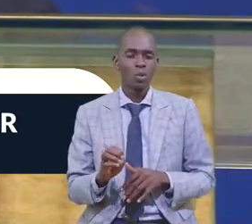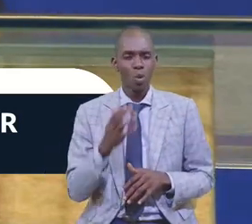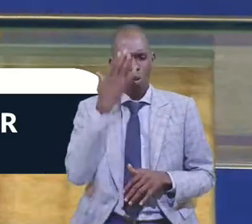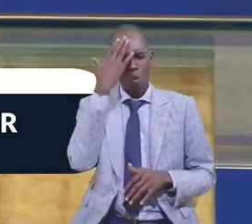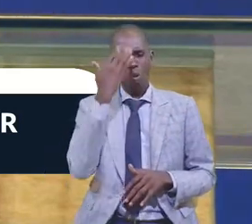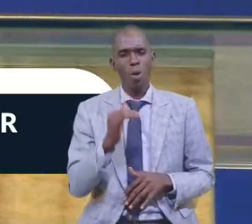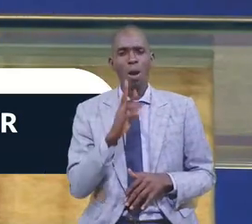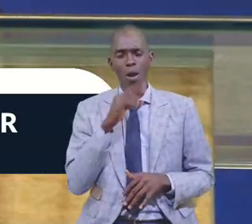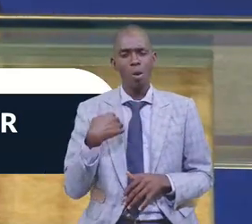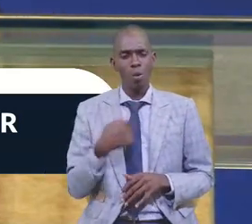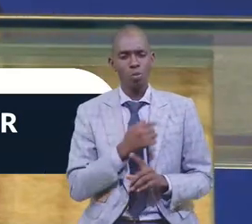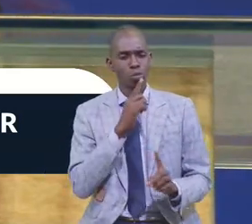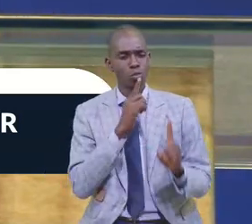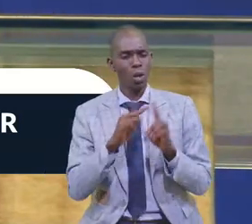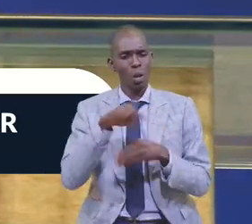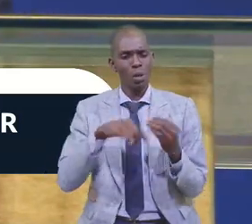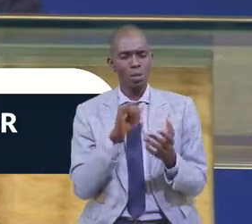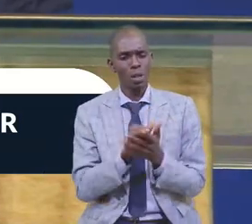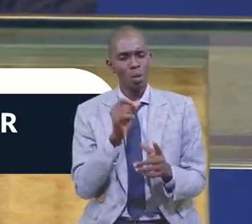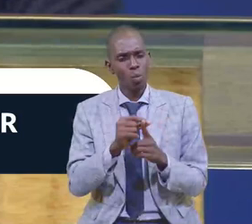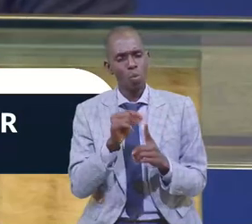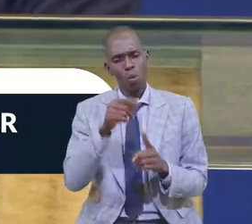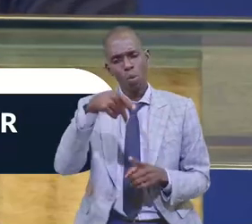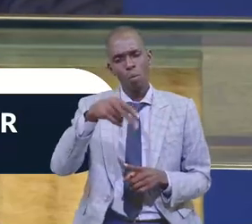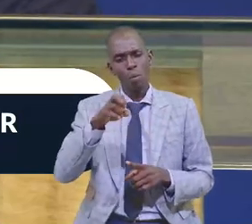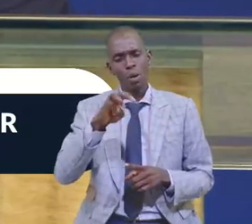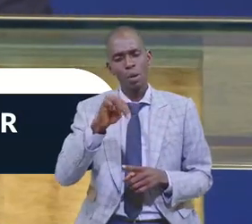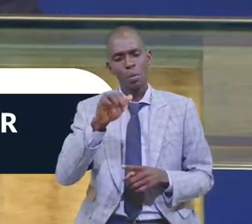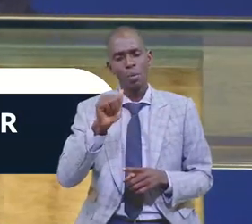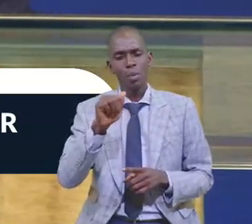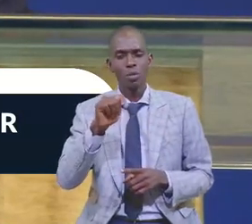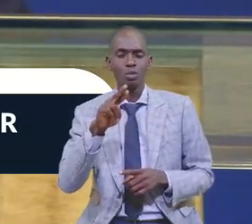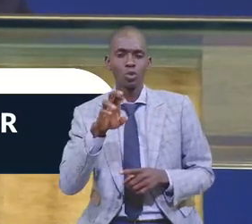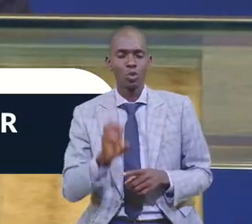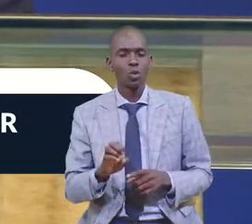Pourquoi nous soulignons l'expression « la mort prématurée » Il est